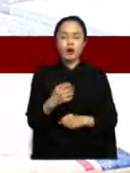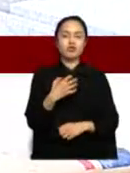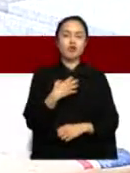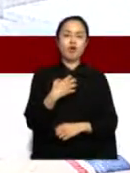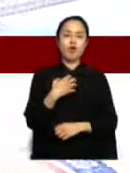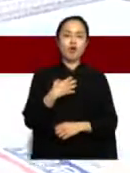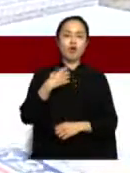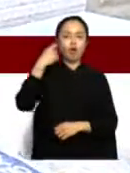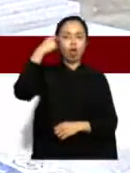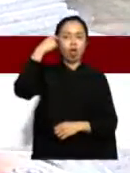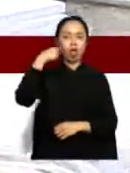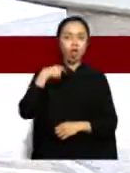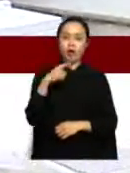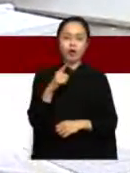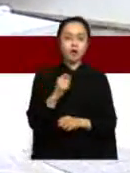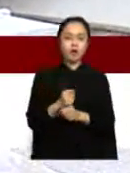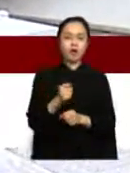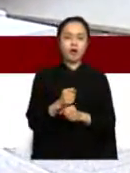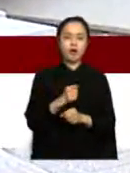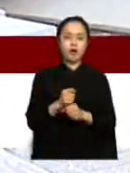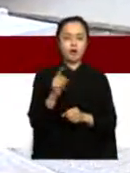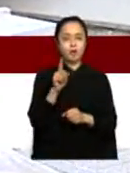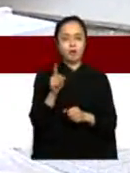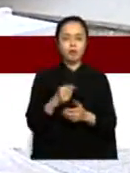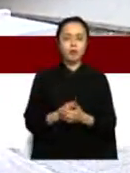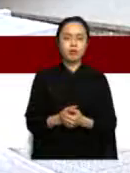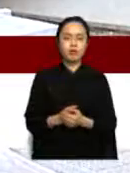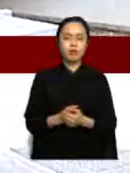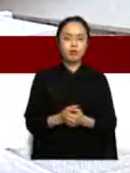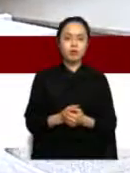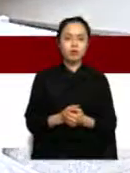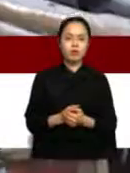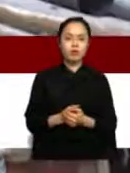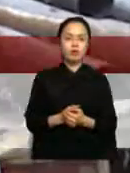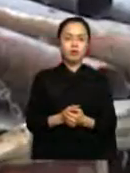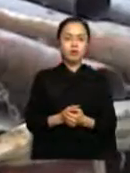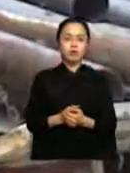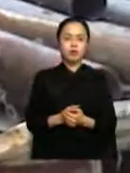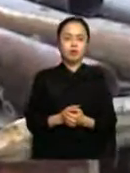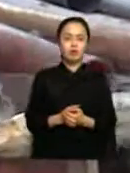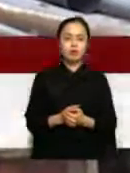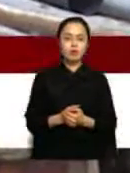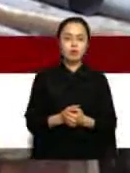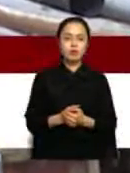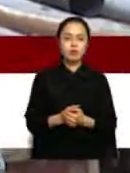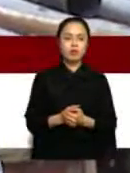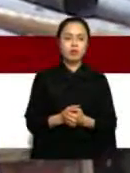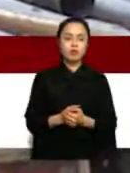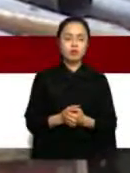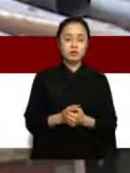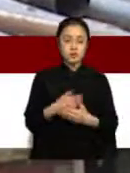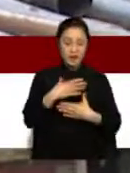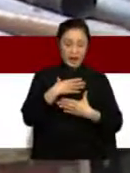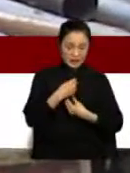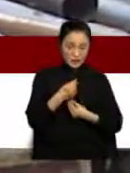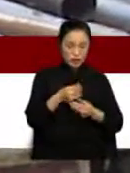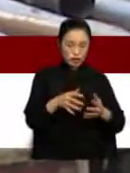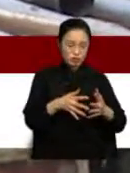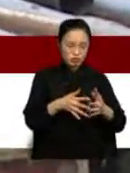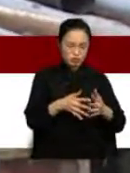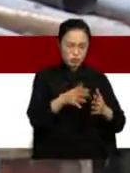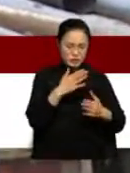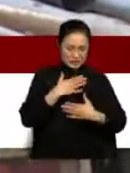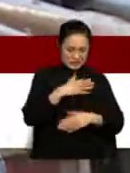좀 안 될 것 같아요. 이거 아니네요, 좀. 조치를 해놓고 해야지. 해놓고 그냥 공사를 만나서